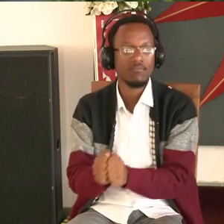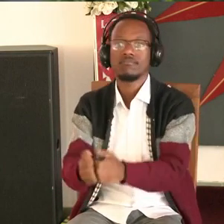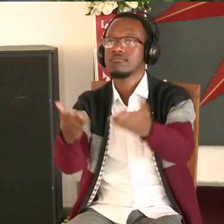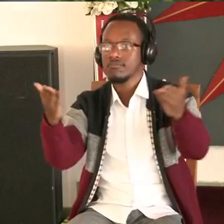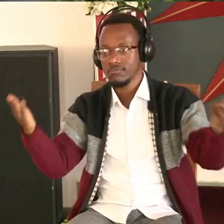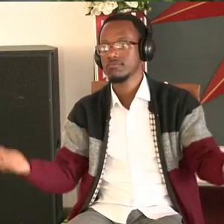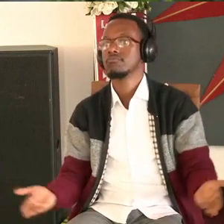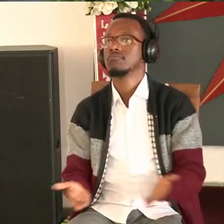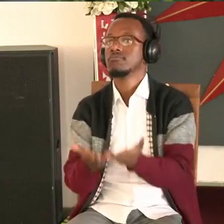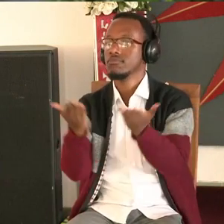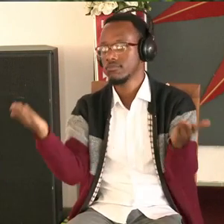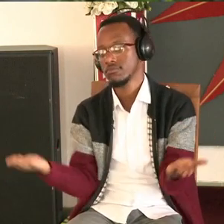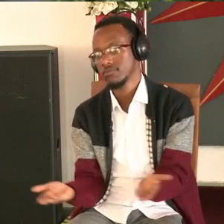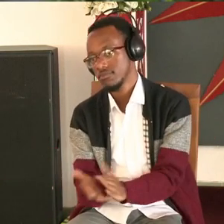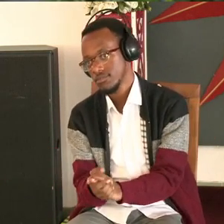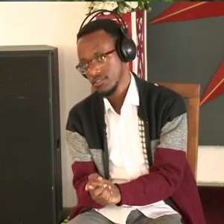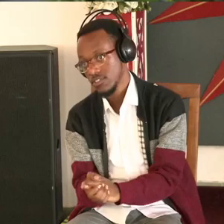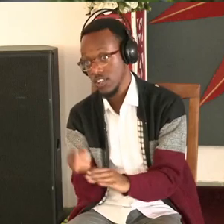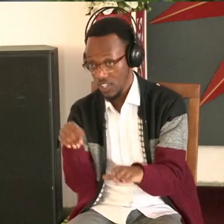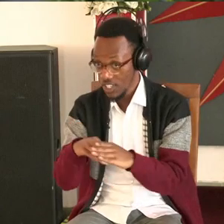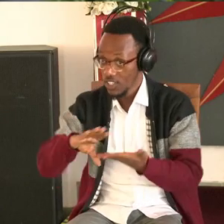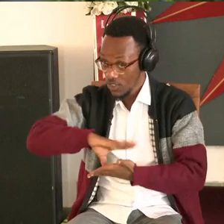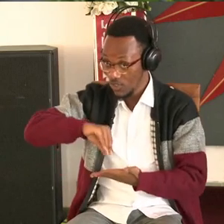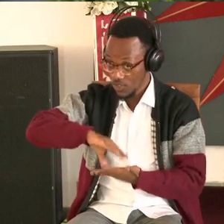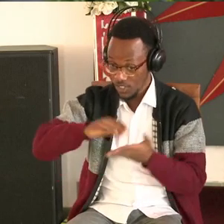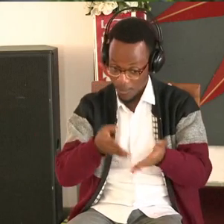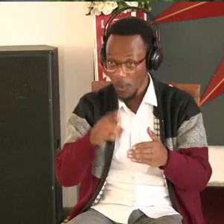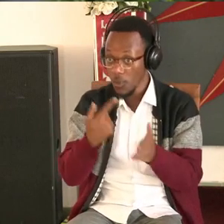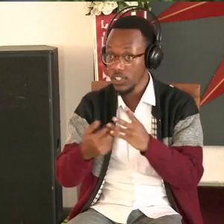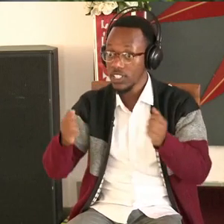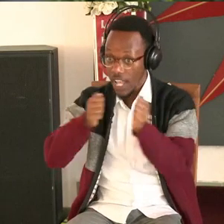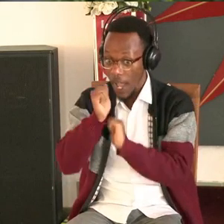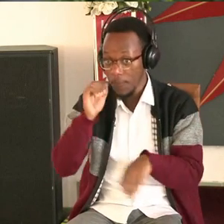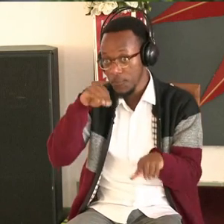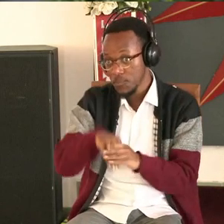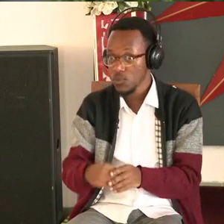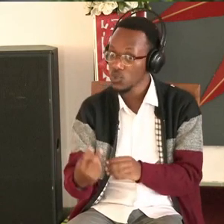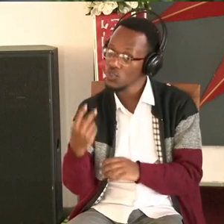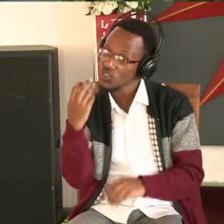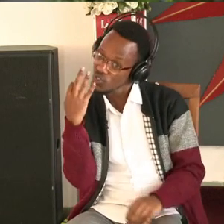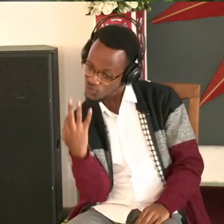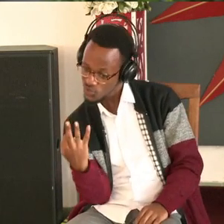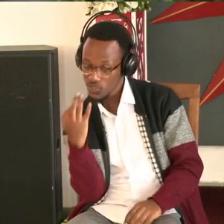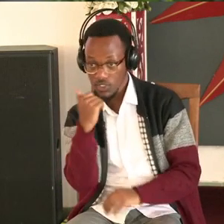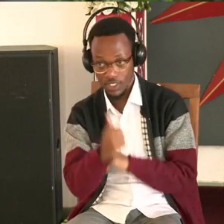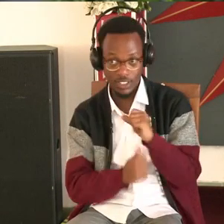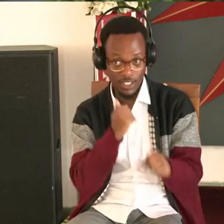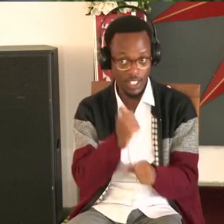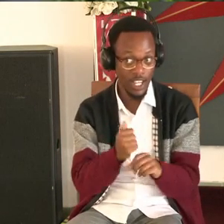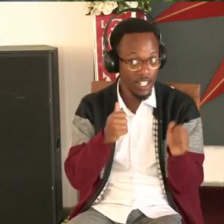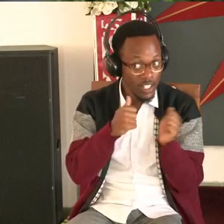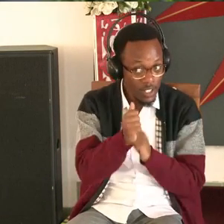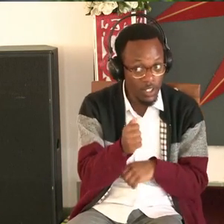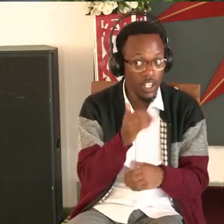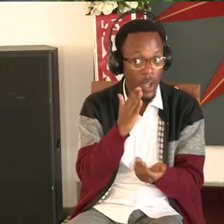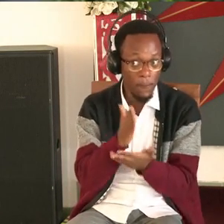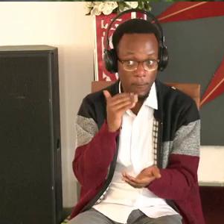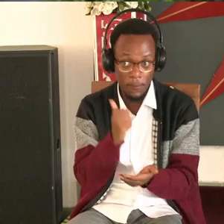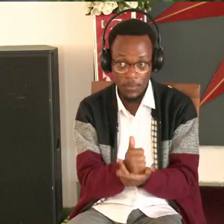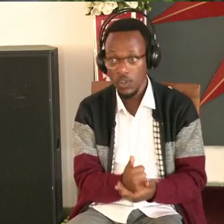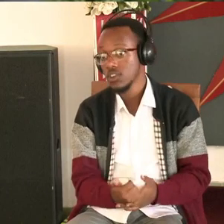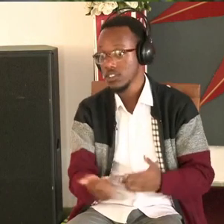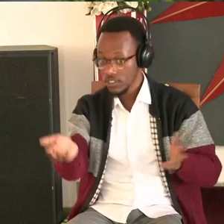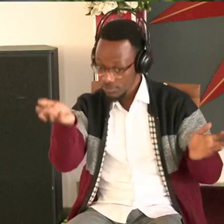Zurich. Ce qui s'est passé au cours des trois dernières années à cause de la